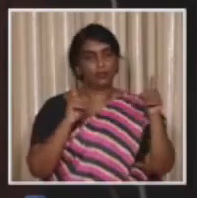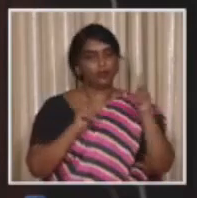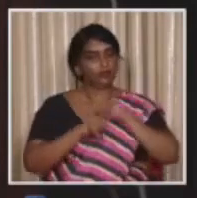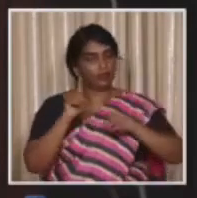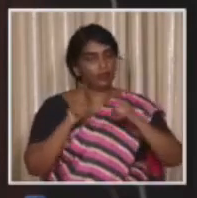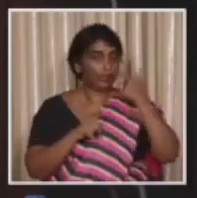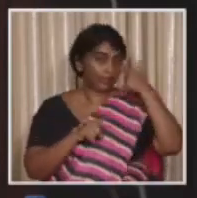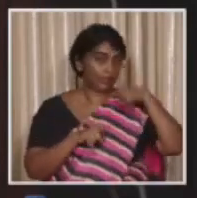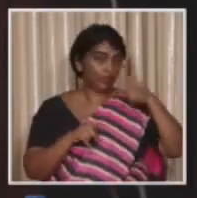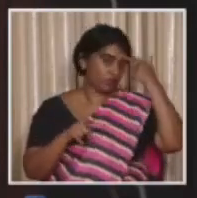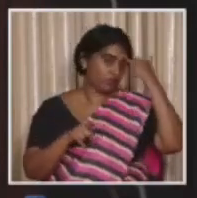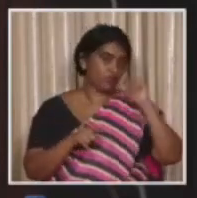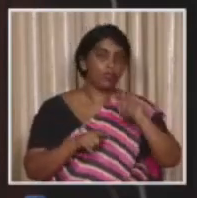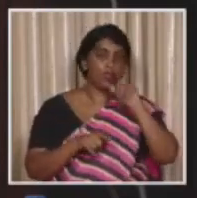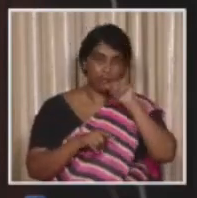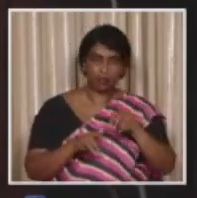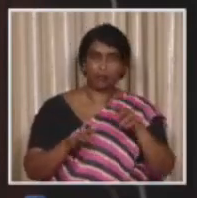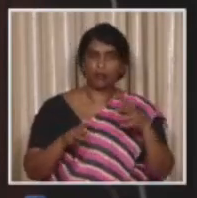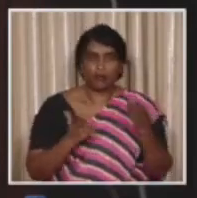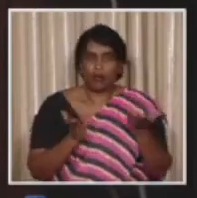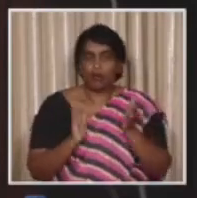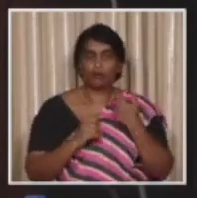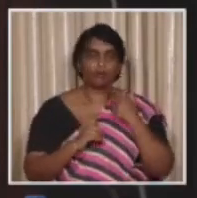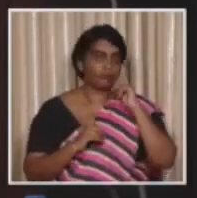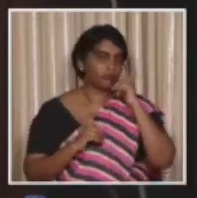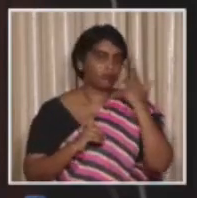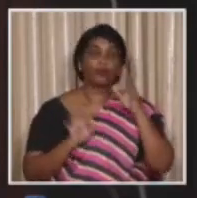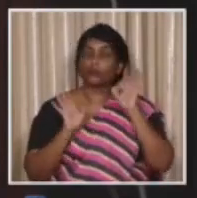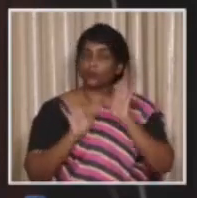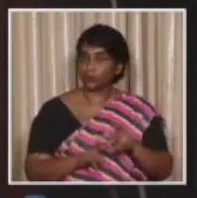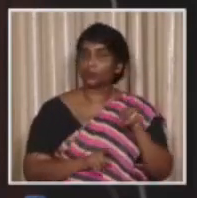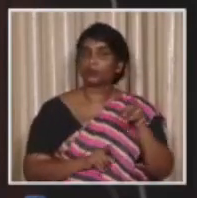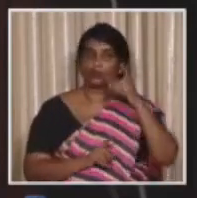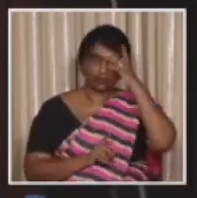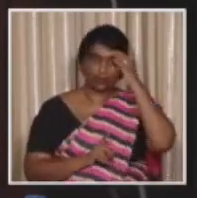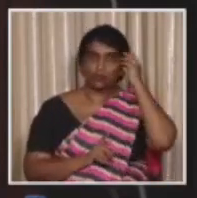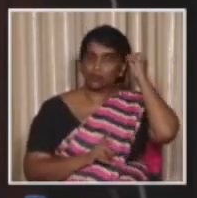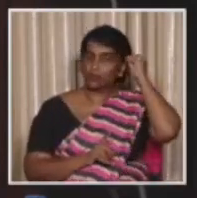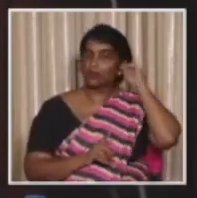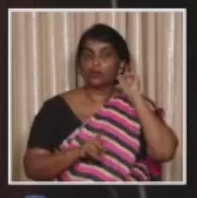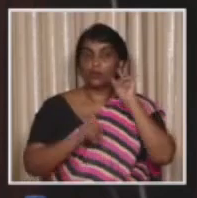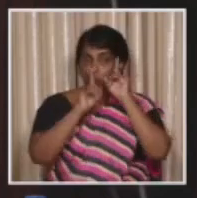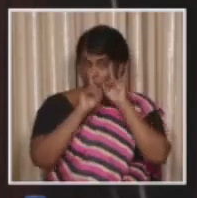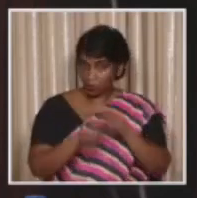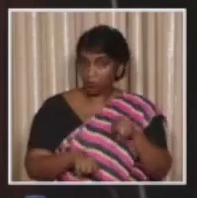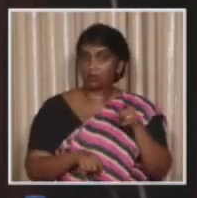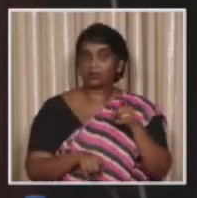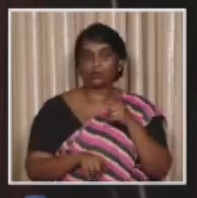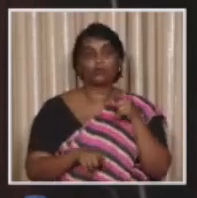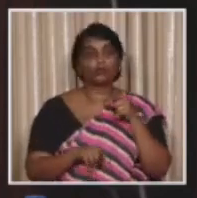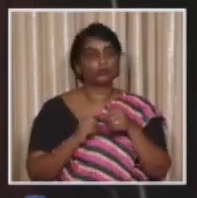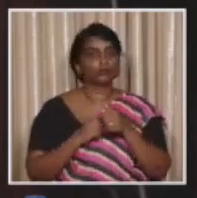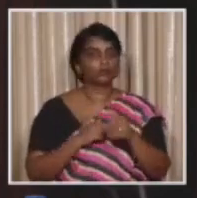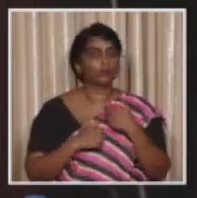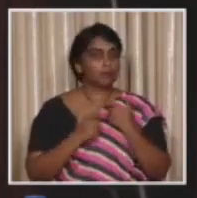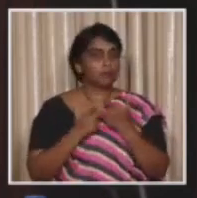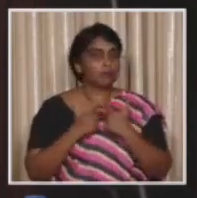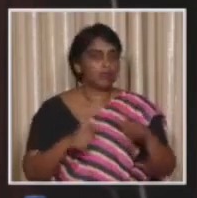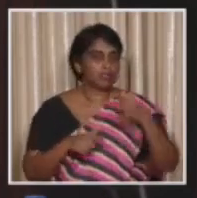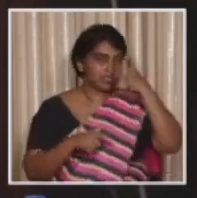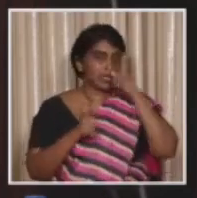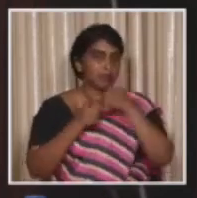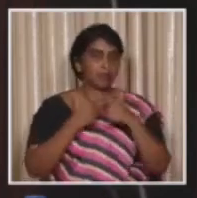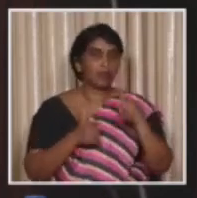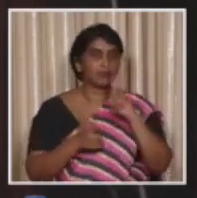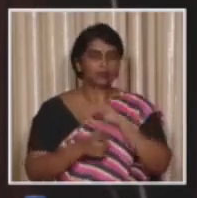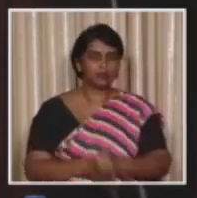පිළිමද කාරණා මේක ඇත්ත නැත්ත යුක්තිය මම දන්නේ නැහැ. හැබැයි මේවා එහෙම වෙනවා නම් ඒවට අපේ භාෂාවෙන් සිංහල භාෂාවෙන් කියන්නේ